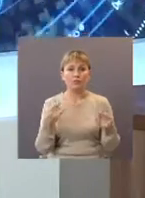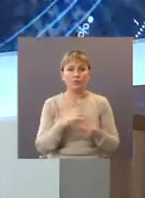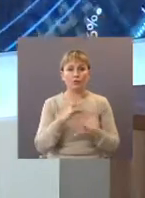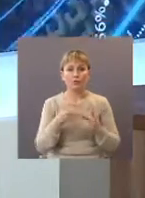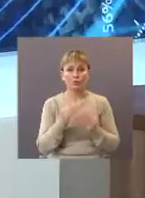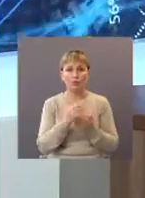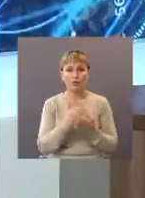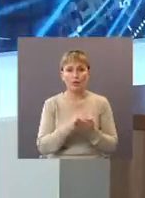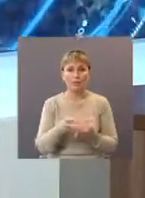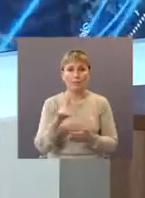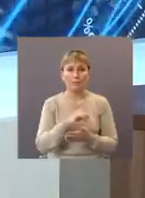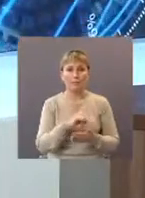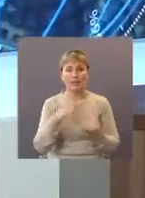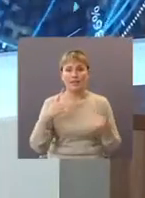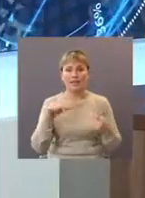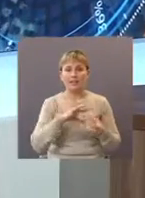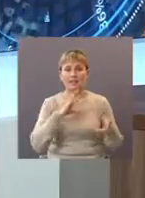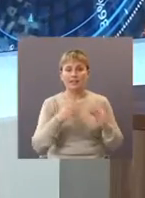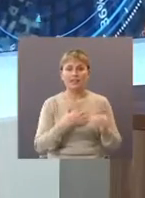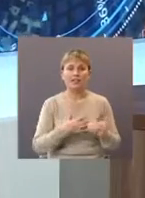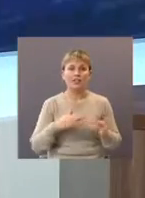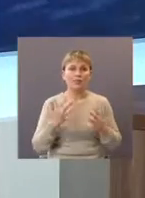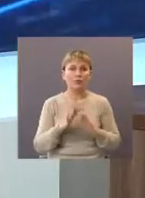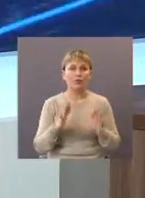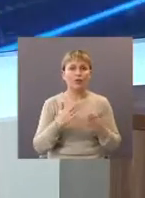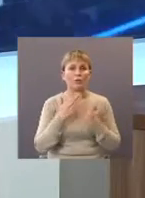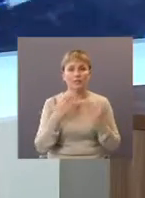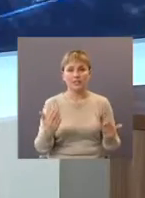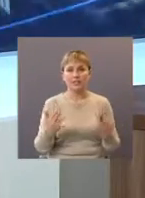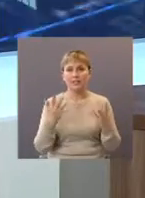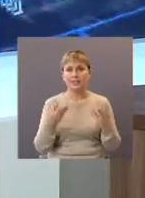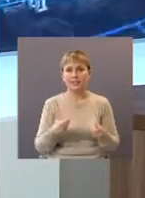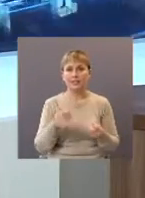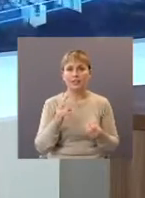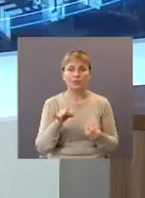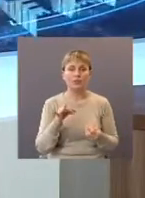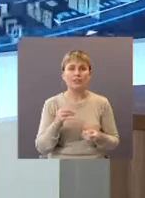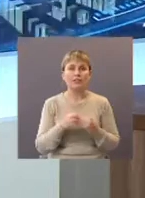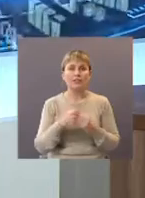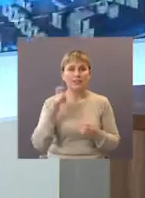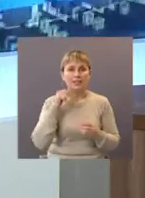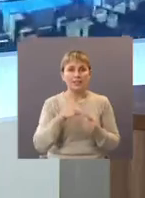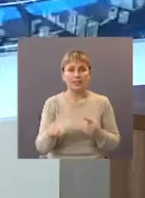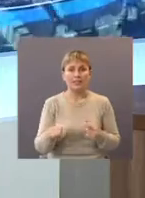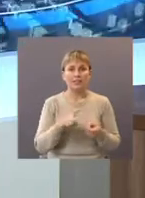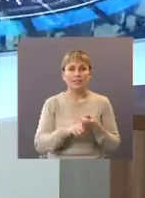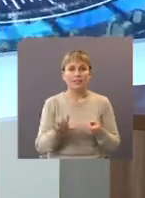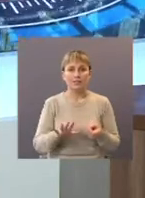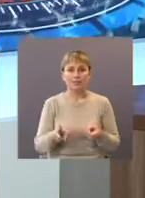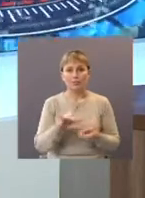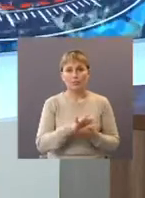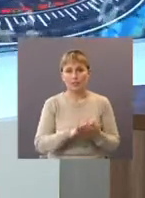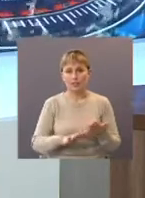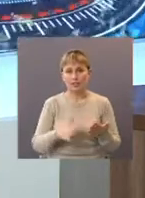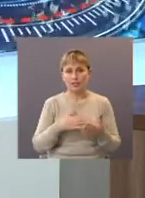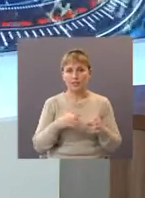итоговую программу. Мы анализируем наиболее важные события не только последних дней, но и десятилетий. Хроника независимости. Мы